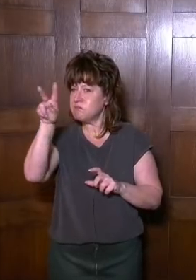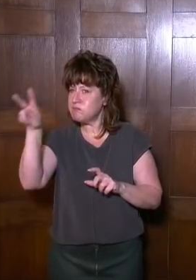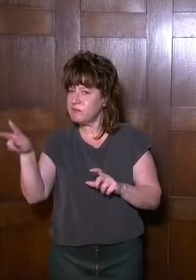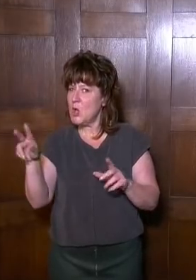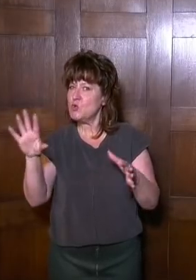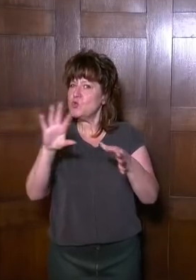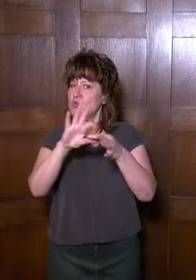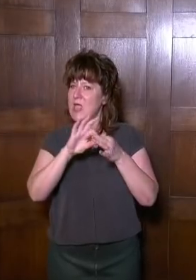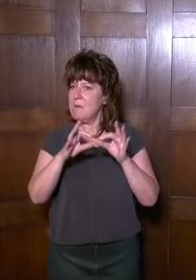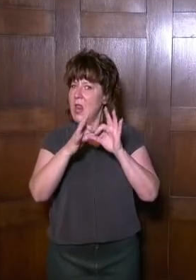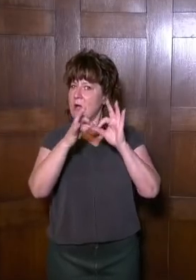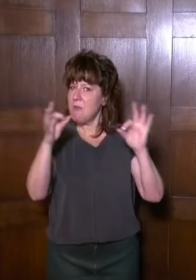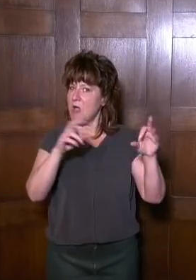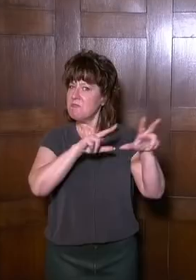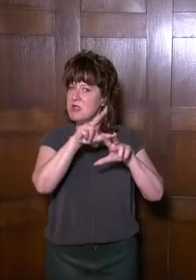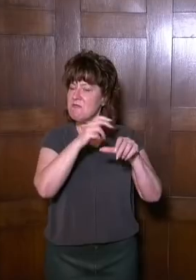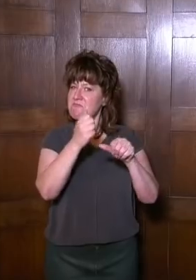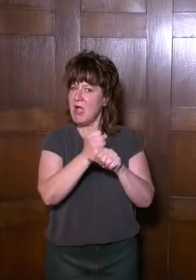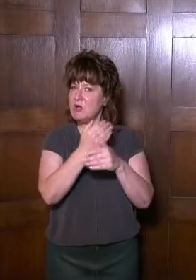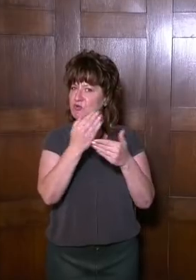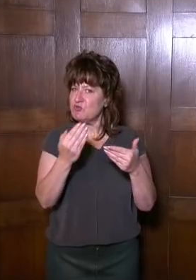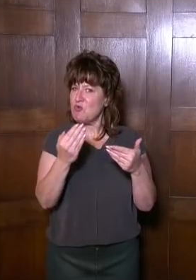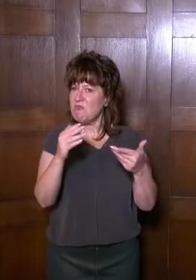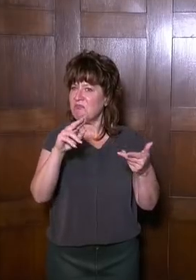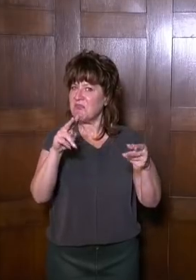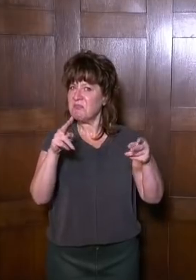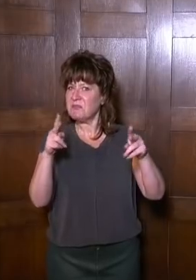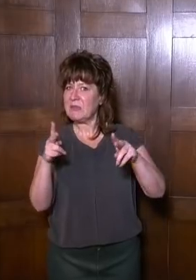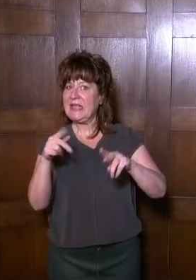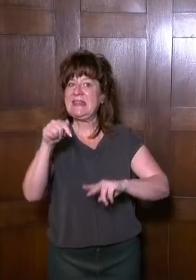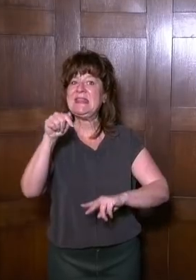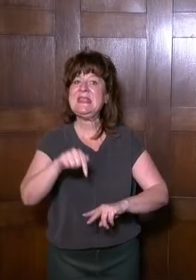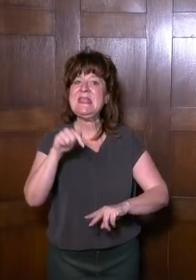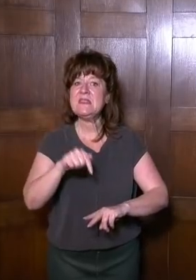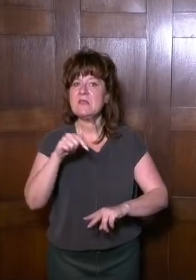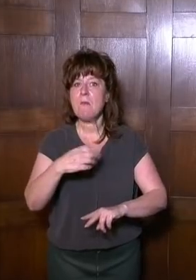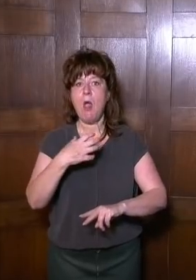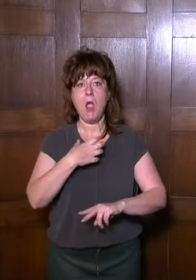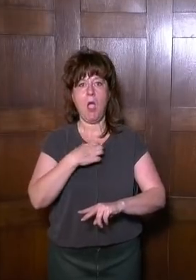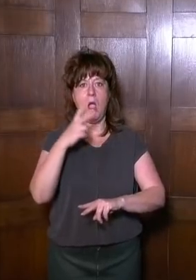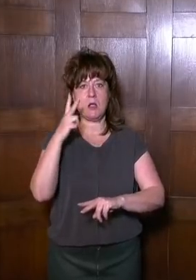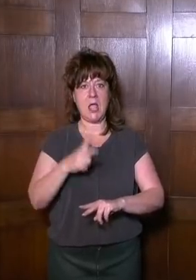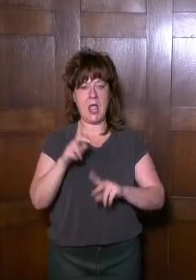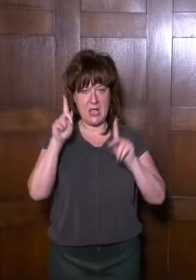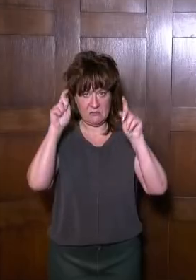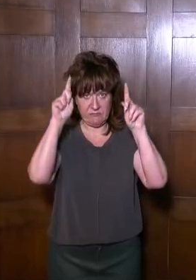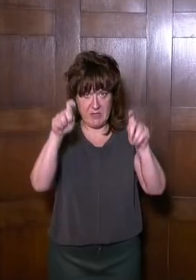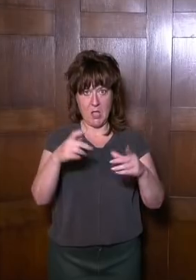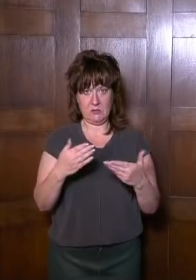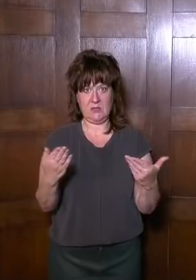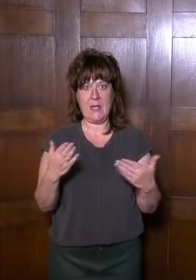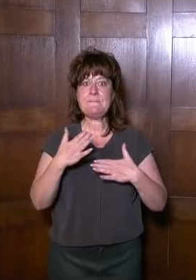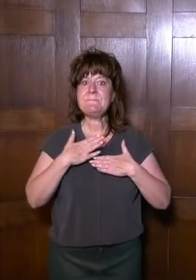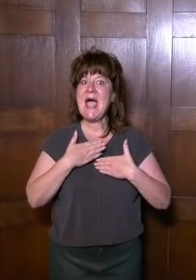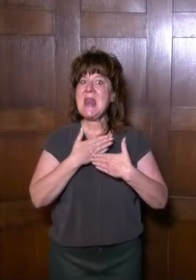der Regierung. Diesmal war es ein Krankheitsvirus, möglicherweise notwendig. Meine großen